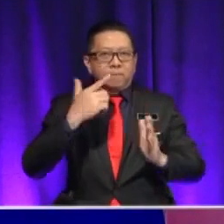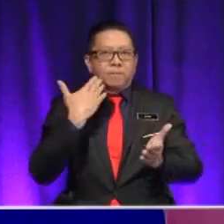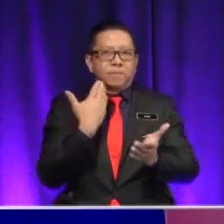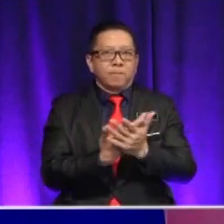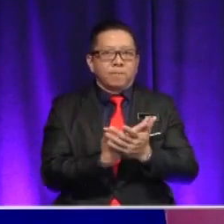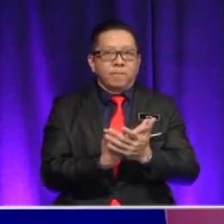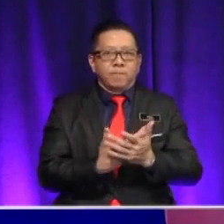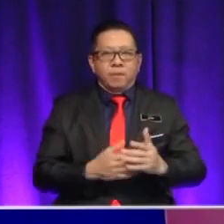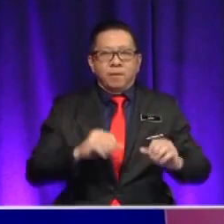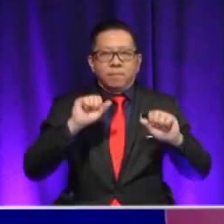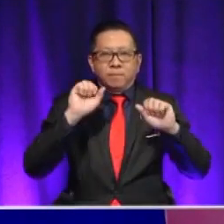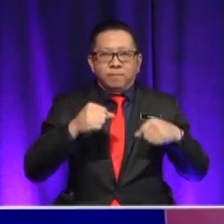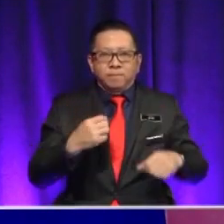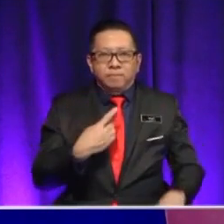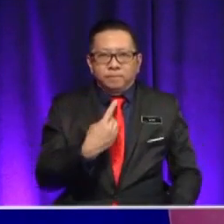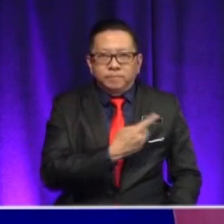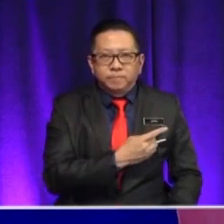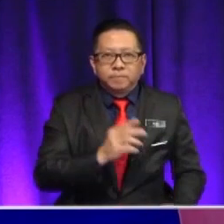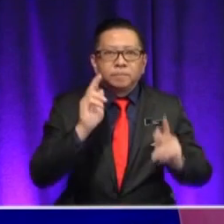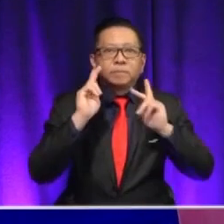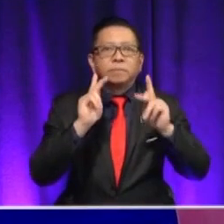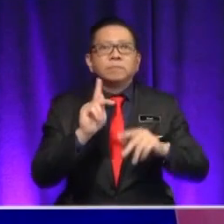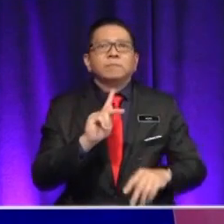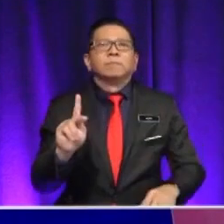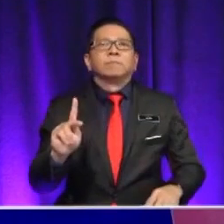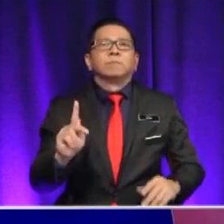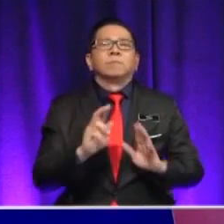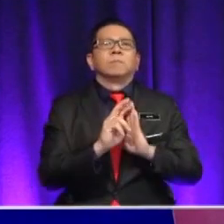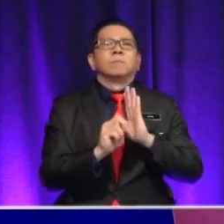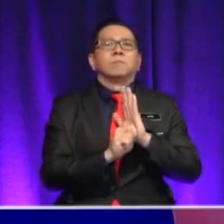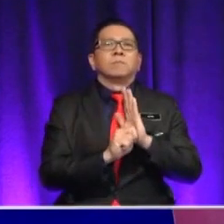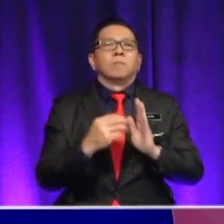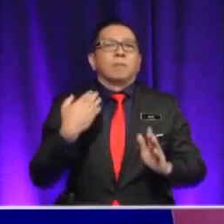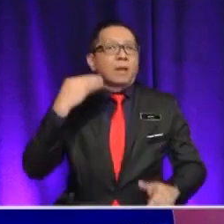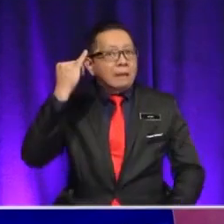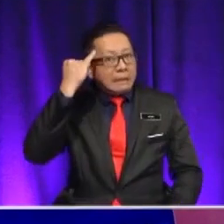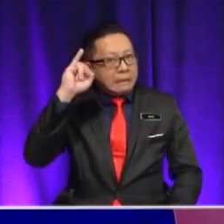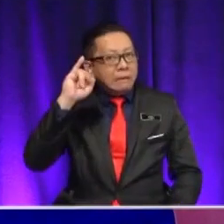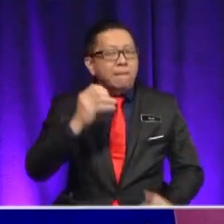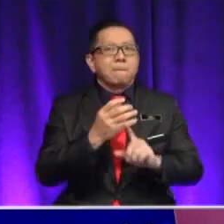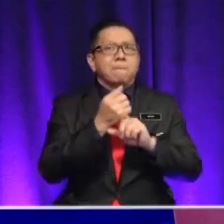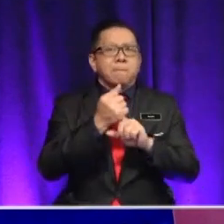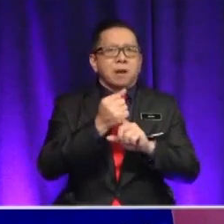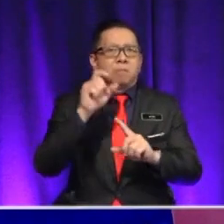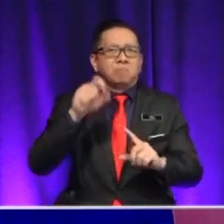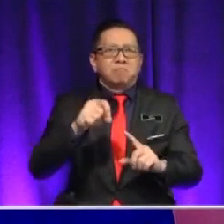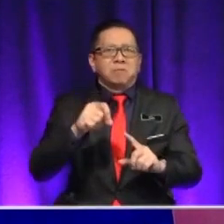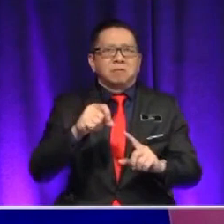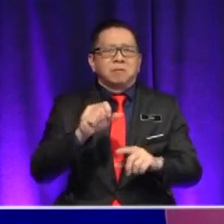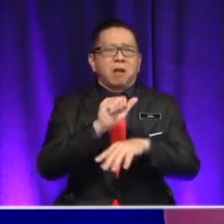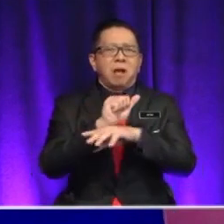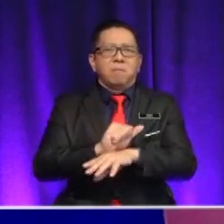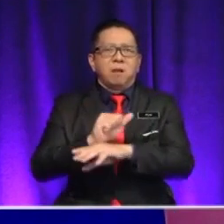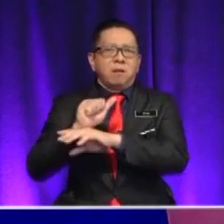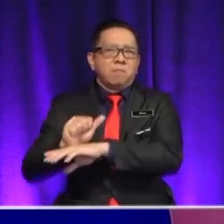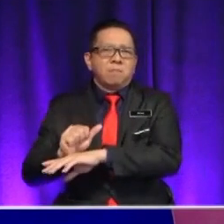Jadi bolehlah kita katakan rukun negara ni satu ideologi ataupun satu pegangan yang mesti diamalkan. Okey, tak